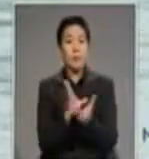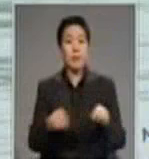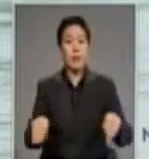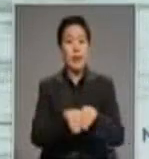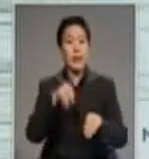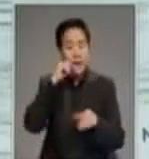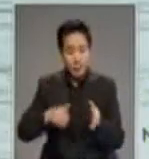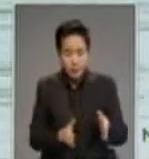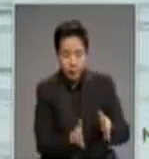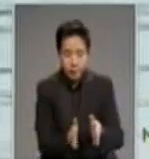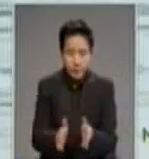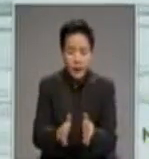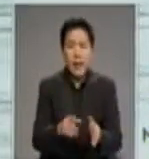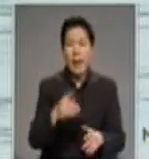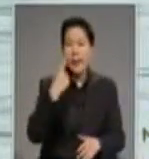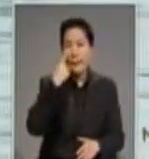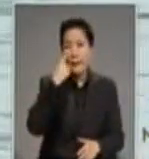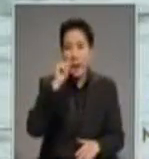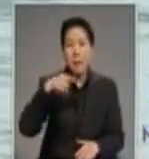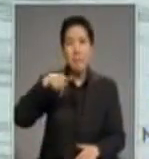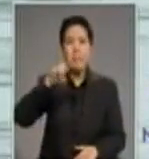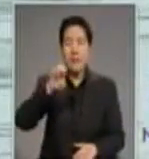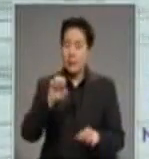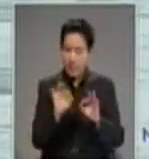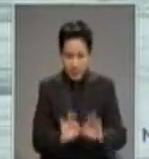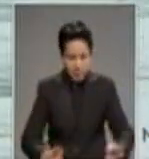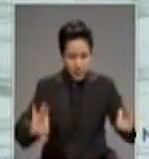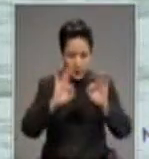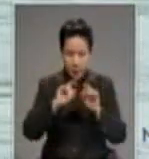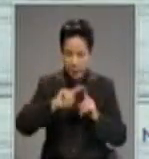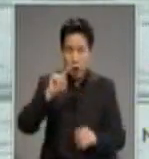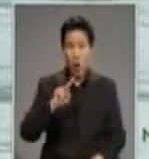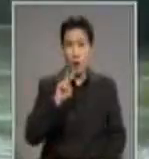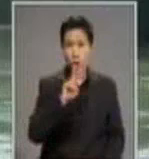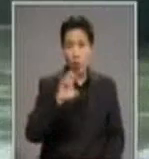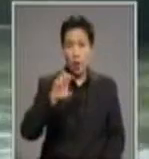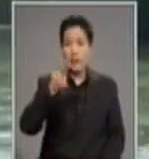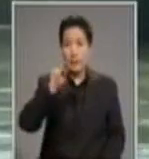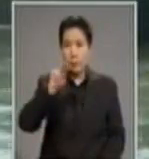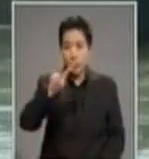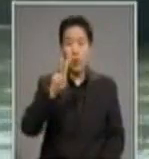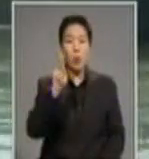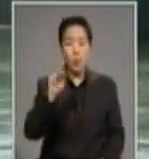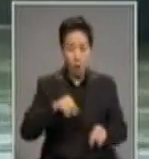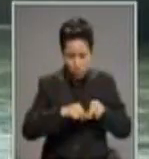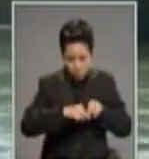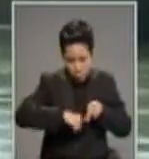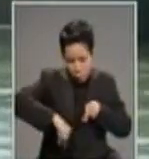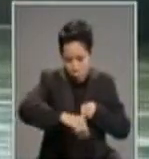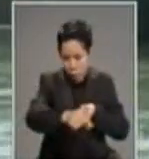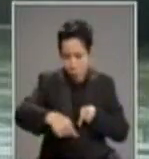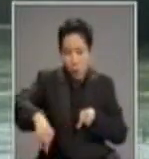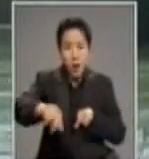น้ำตาปีซึ่งเป็นแม่น้ำสายสำคัญที่สุดสายใหญ่ที่สุดในภาคใต้มีความยาว 232กมครอบคลุมหลายอำเภอของจังหวัดนครศรีธรรมราช